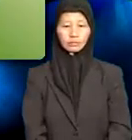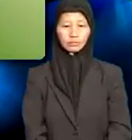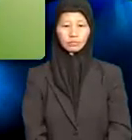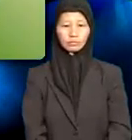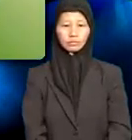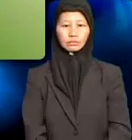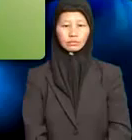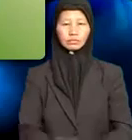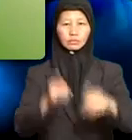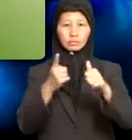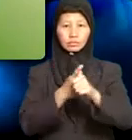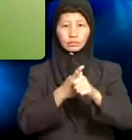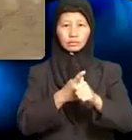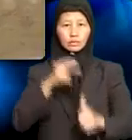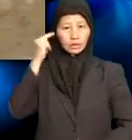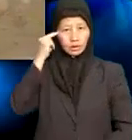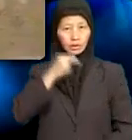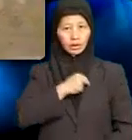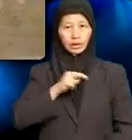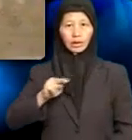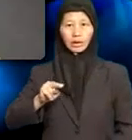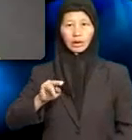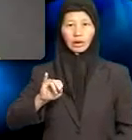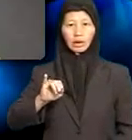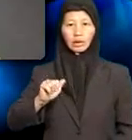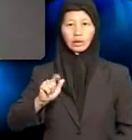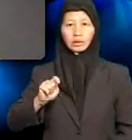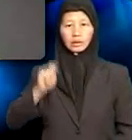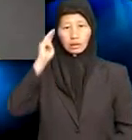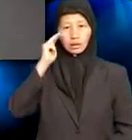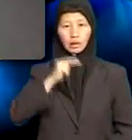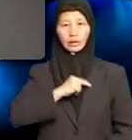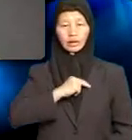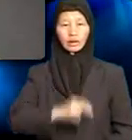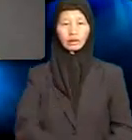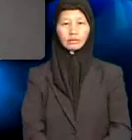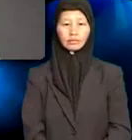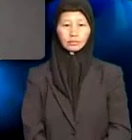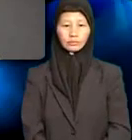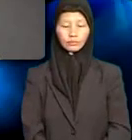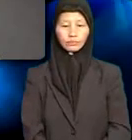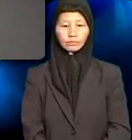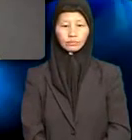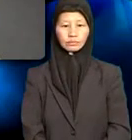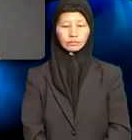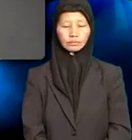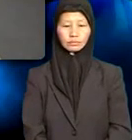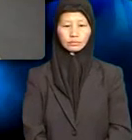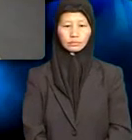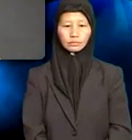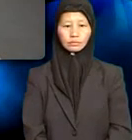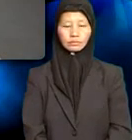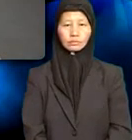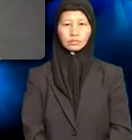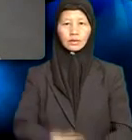Pertama, hendaklah berniat untuk bertayamum. Nawaitu tayammuma listibahatus salah.